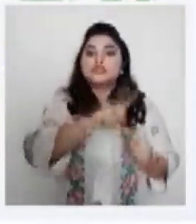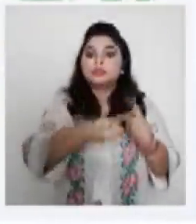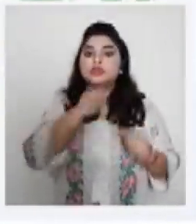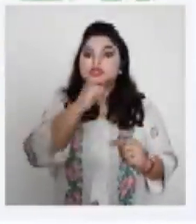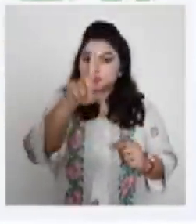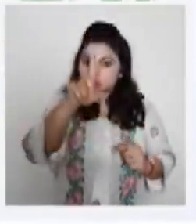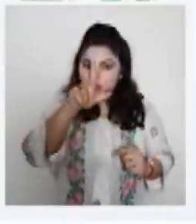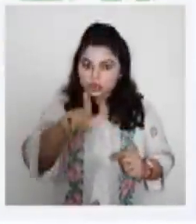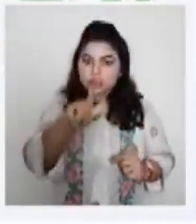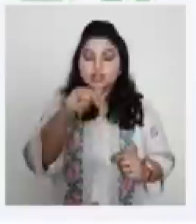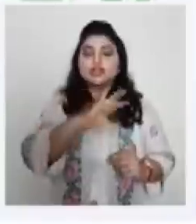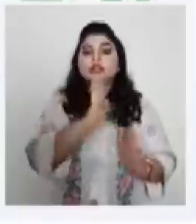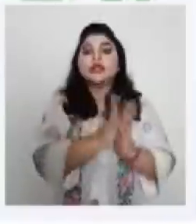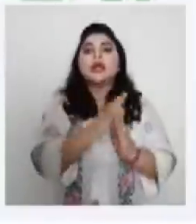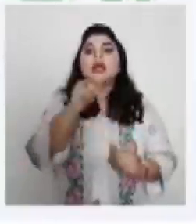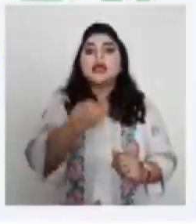৪১-৫০ ৩জন, ৫১-৬০ ৬জন,